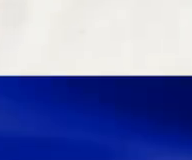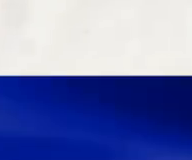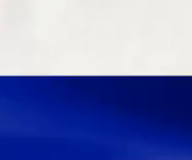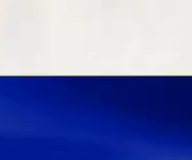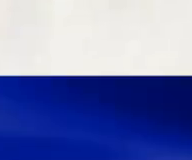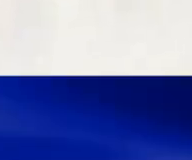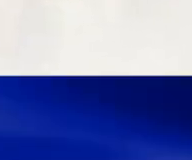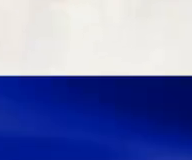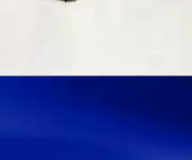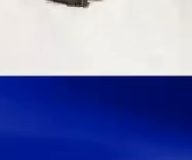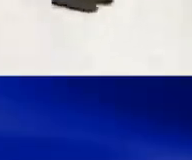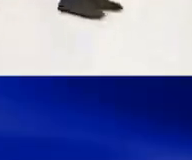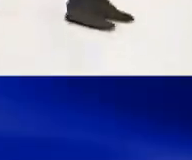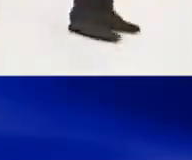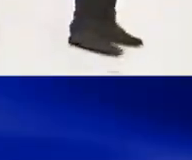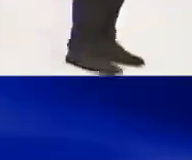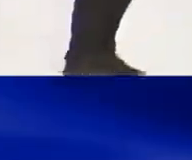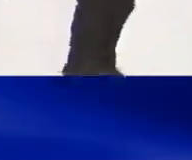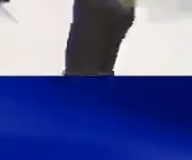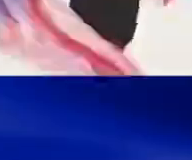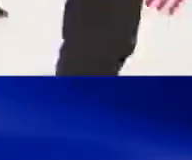warahmatullahi wabarakatuh.